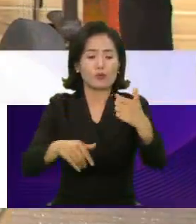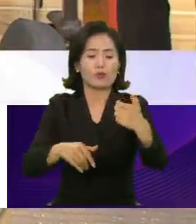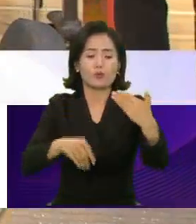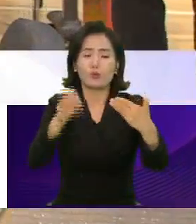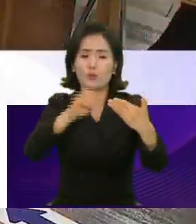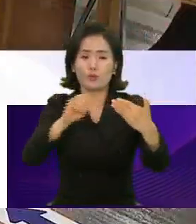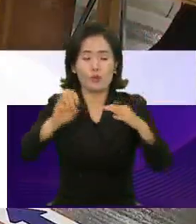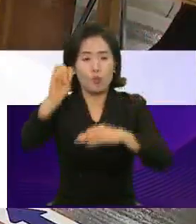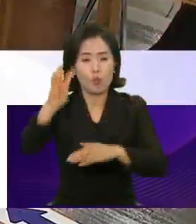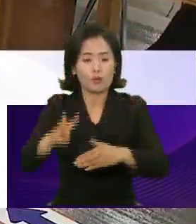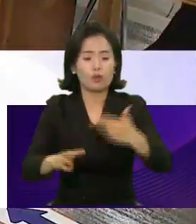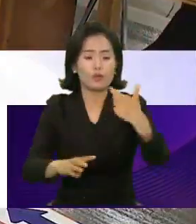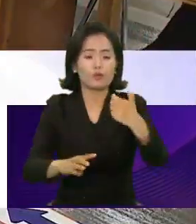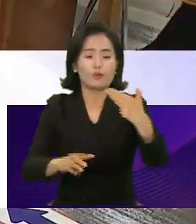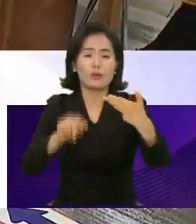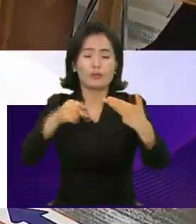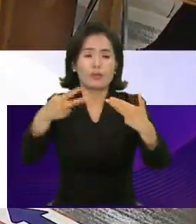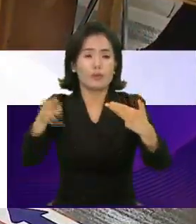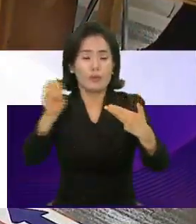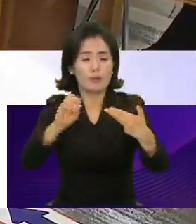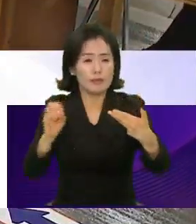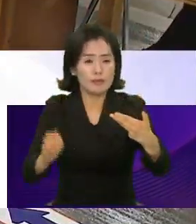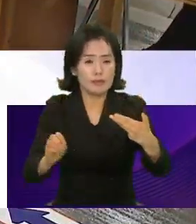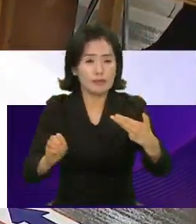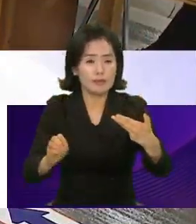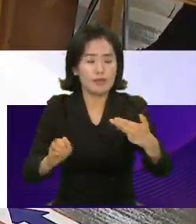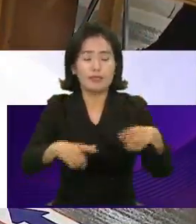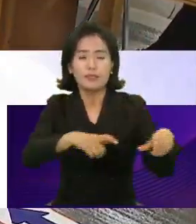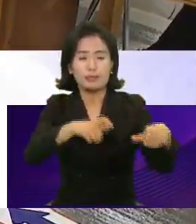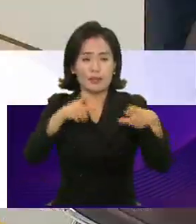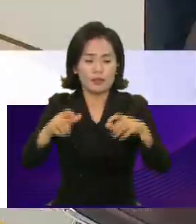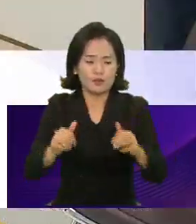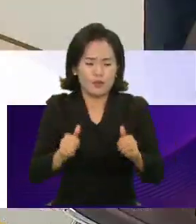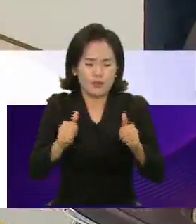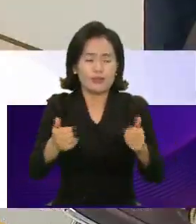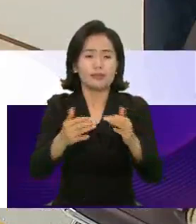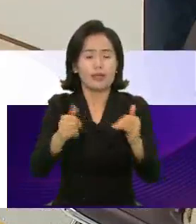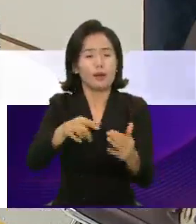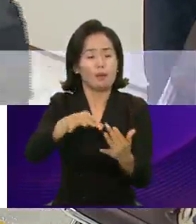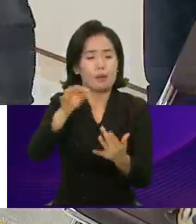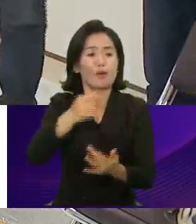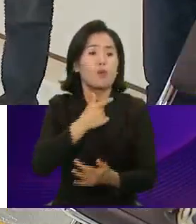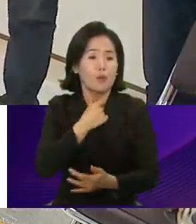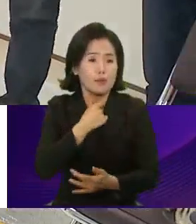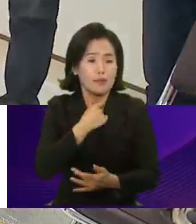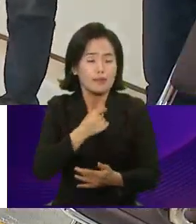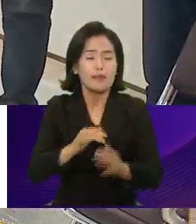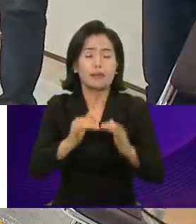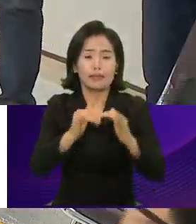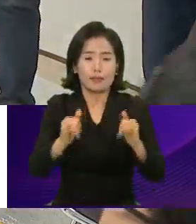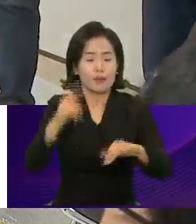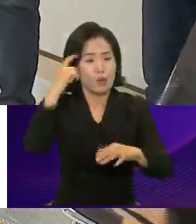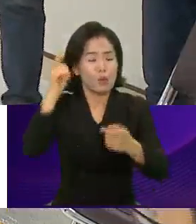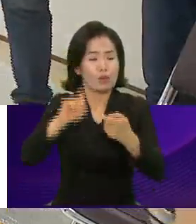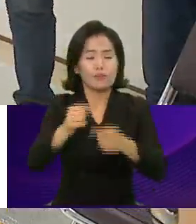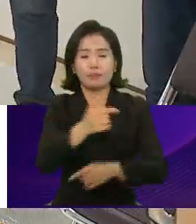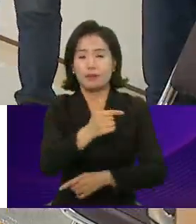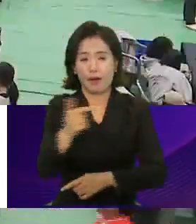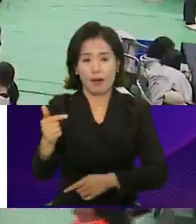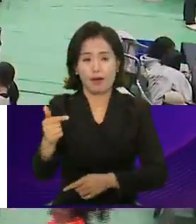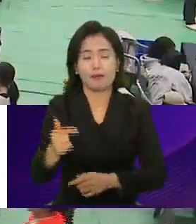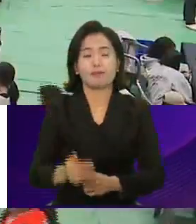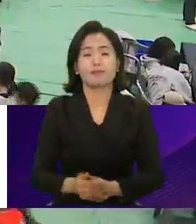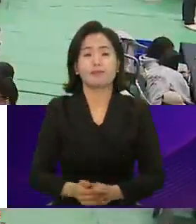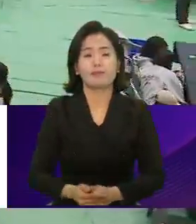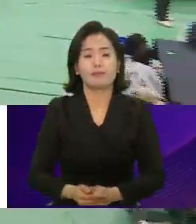69%, 광주는 68.2%를 기록할 만큼 지역의 성실한 일꾼이 선출되길 기다리는 도민들의 관심이 뜨겁게 집중되고